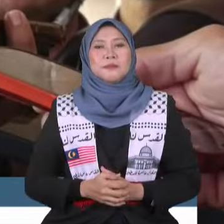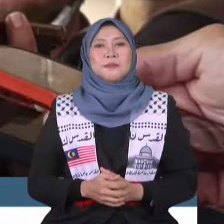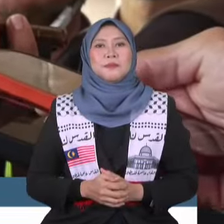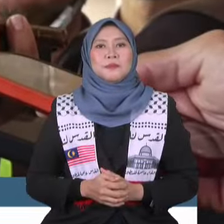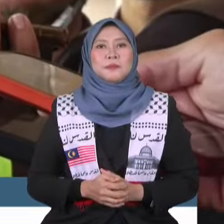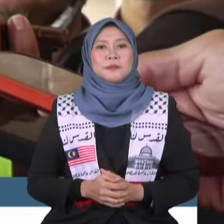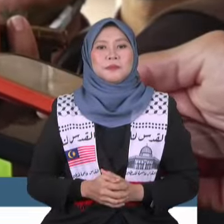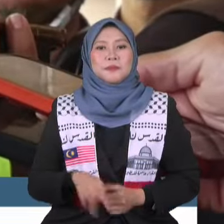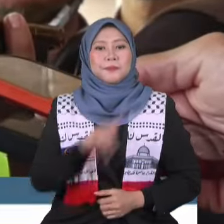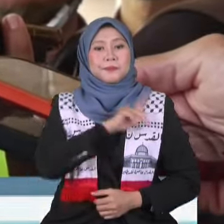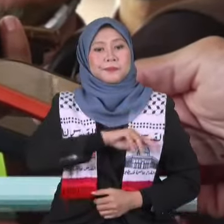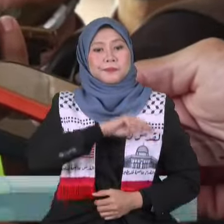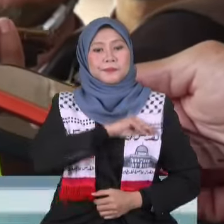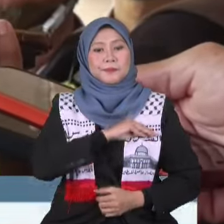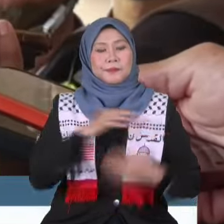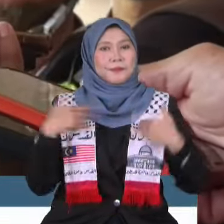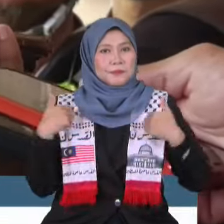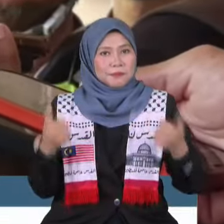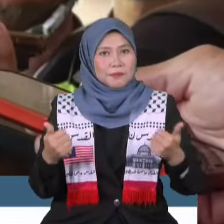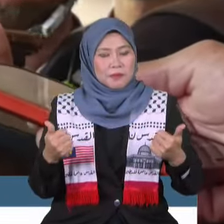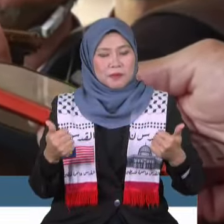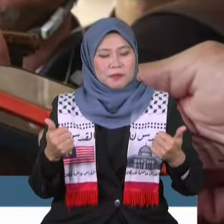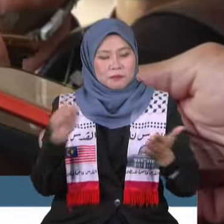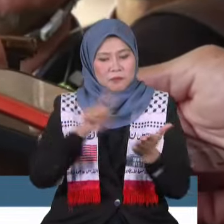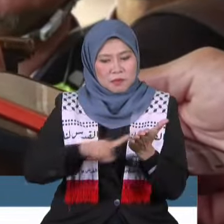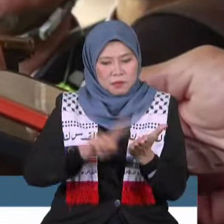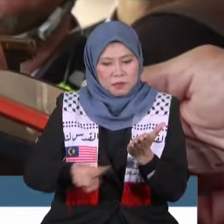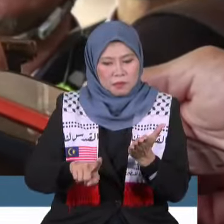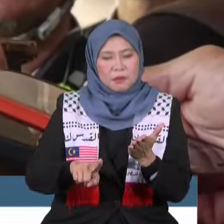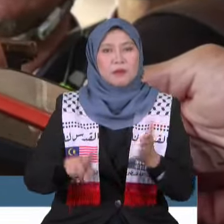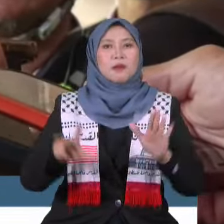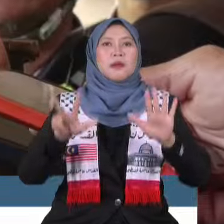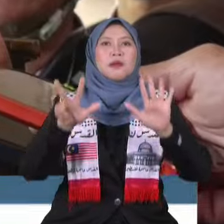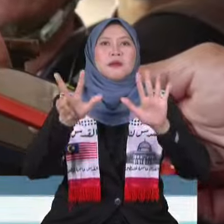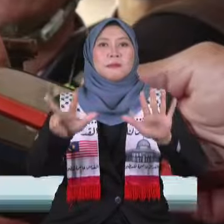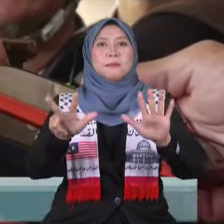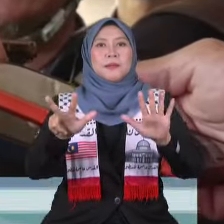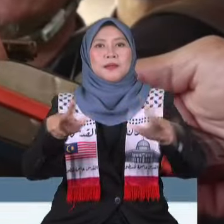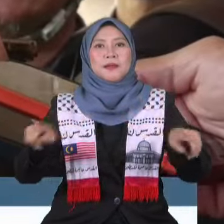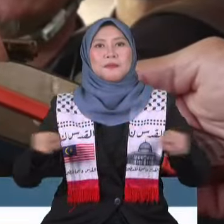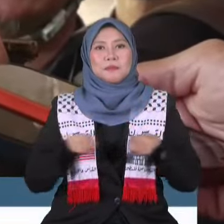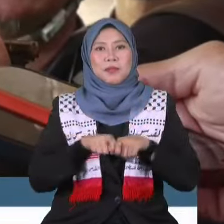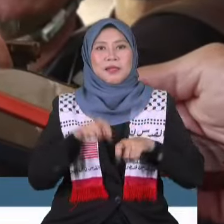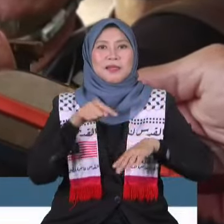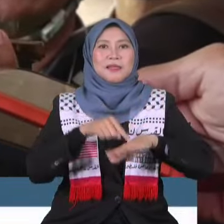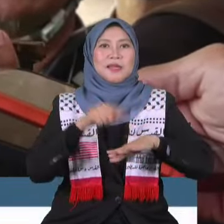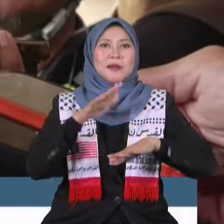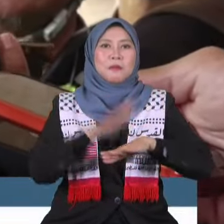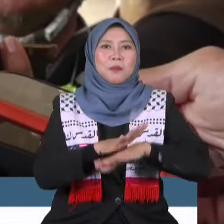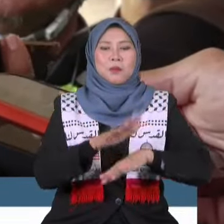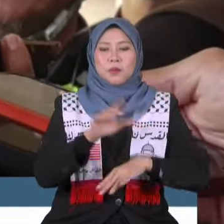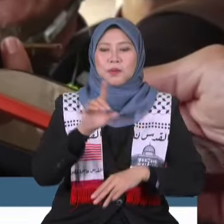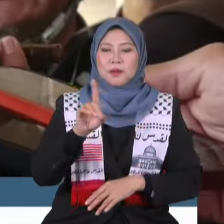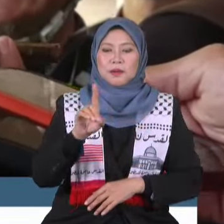Kementerian Kesihatan menemui 8 tempat pembiakan